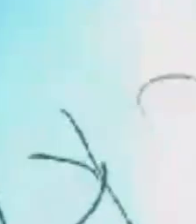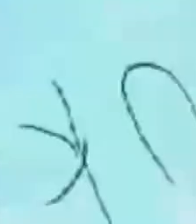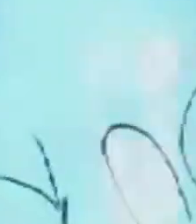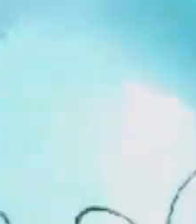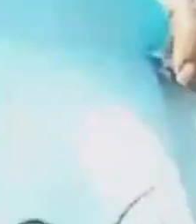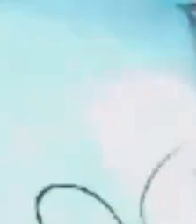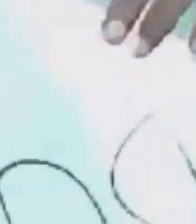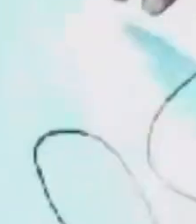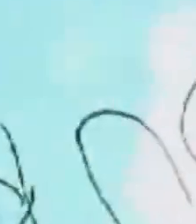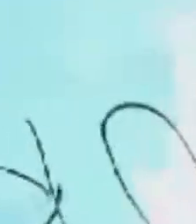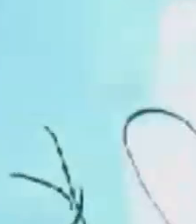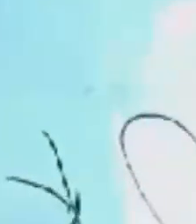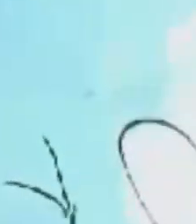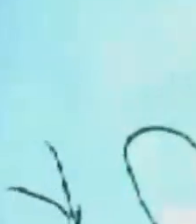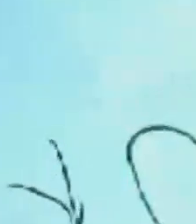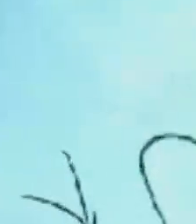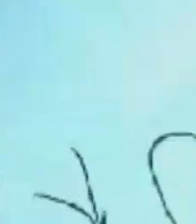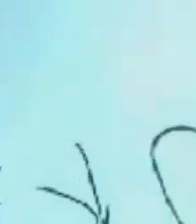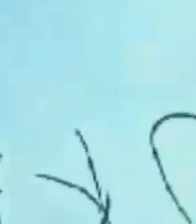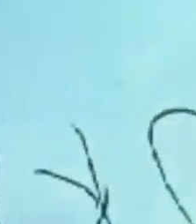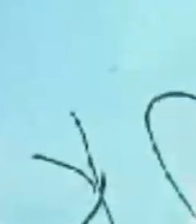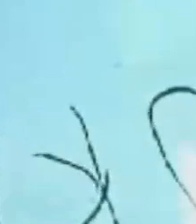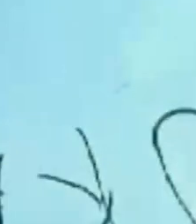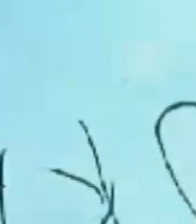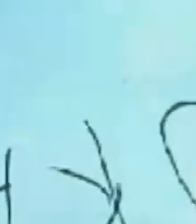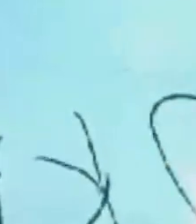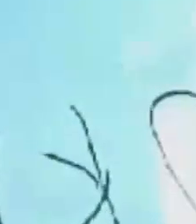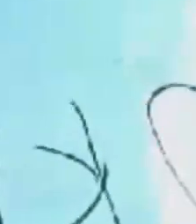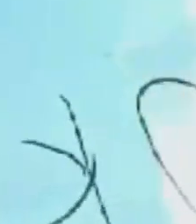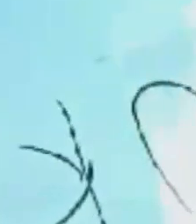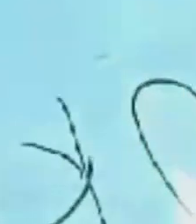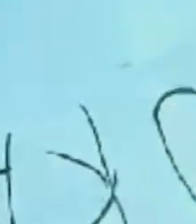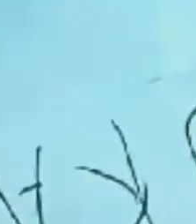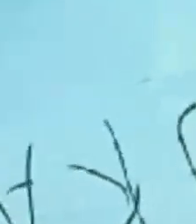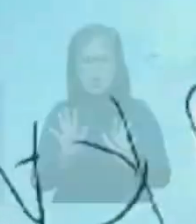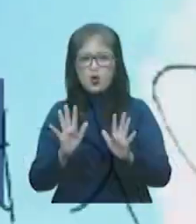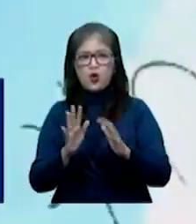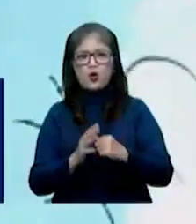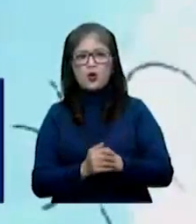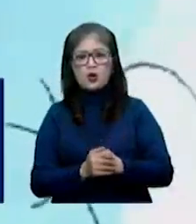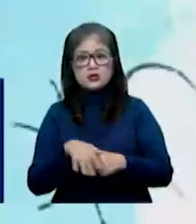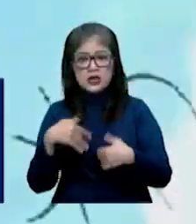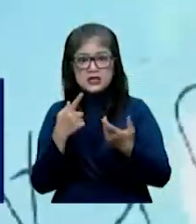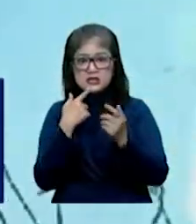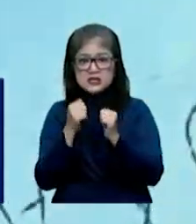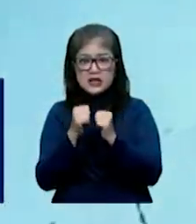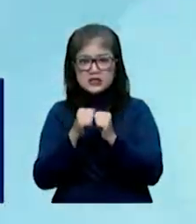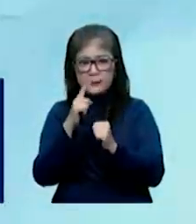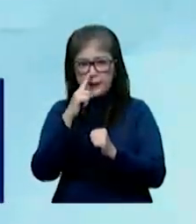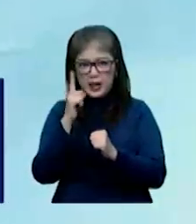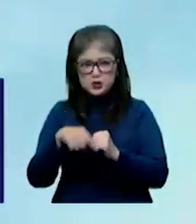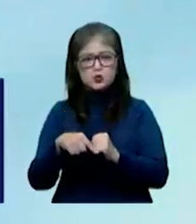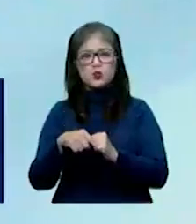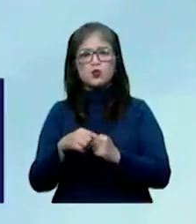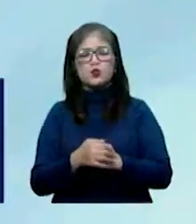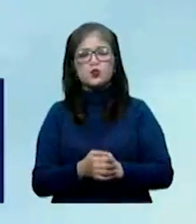kan? Buktinya nggak ada. Bohong dong, janji melulu dong, bohong. Janji palsu itu mah. Nggak ada janji, janji